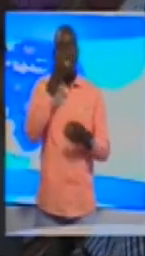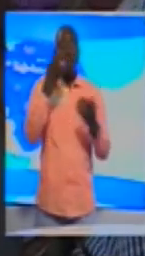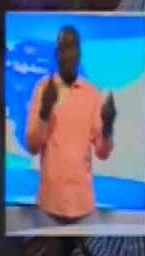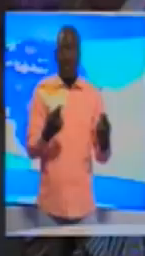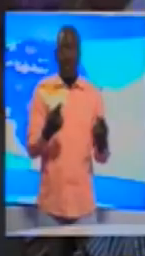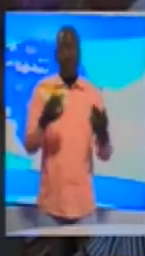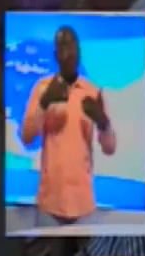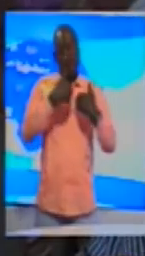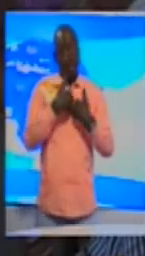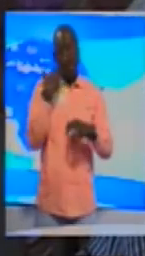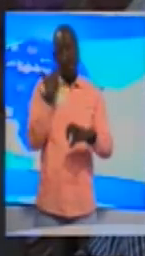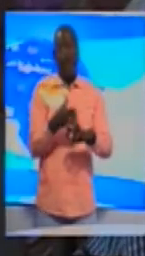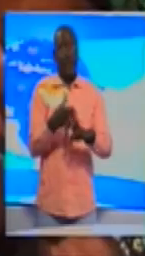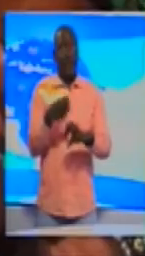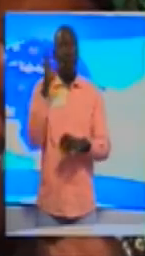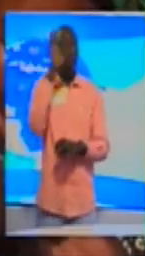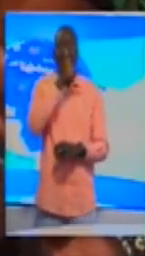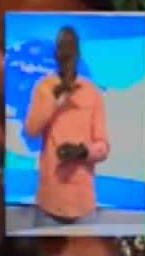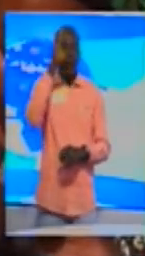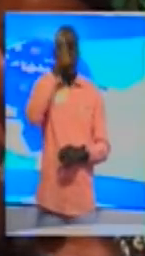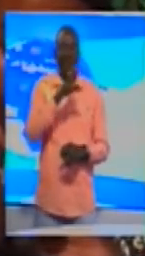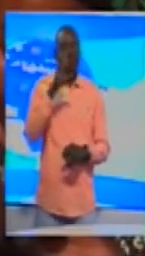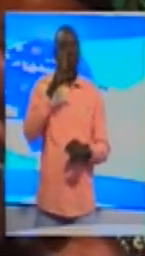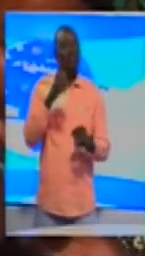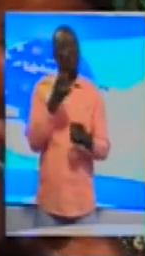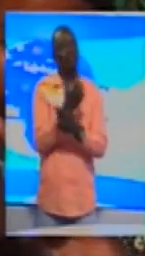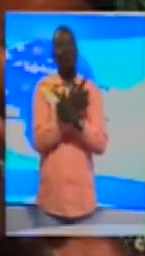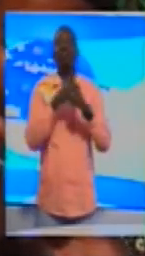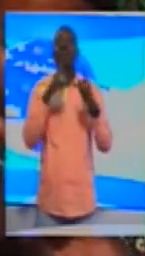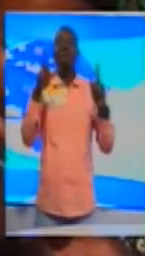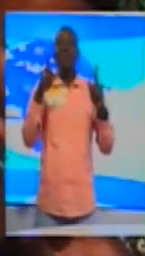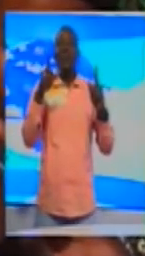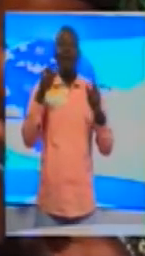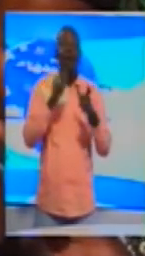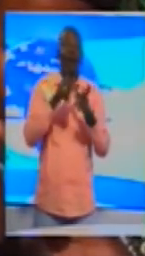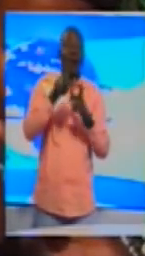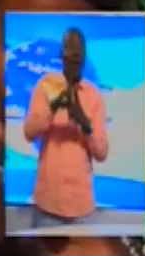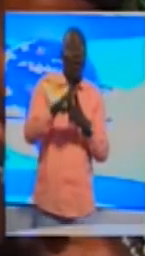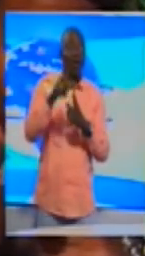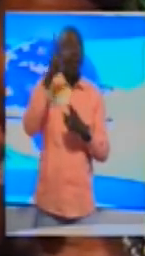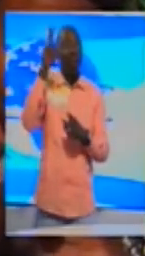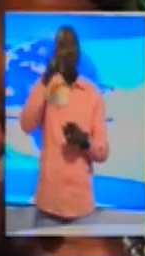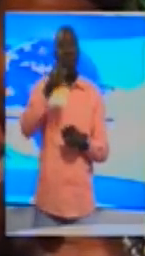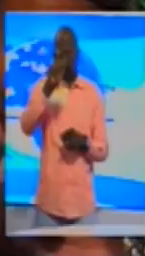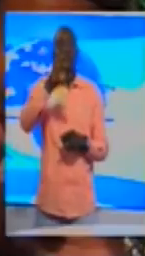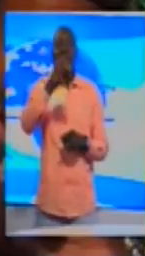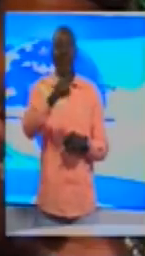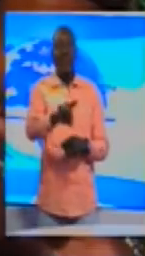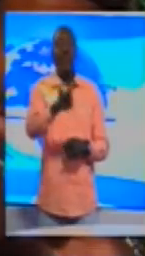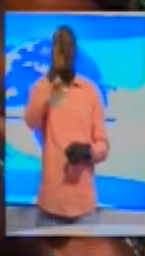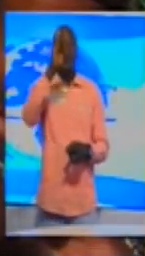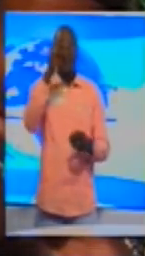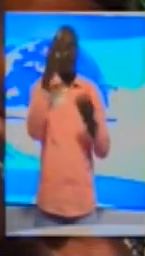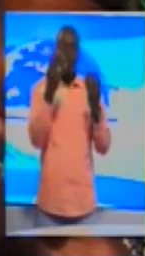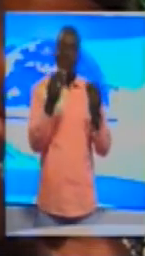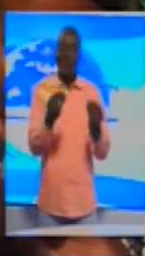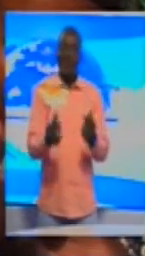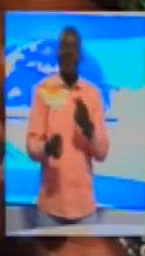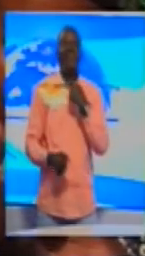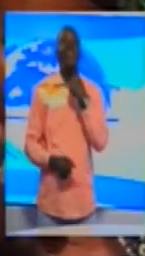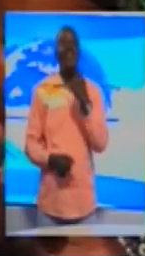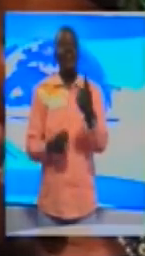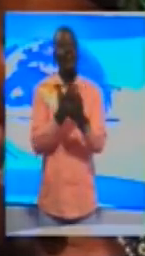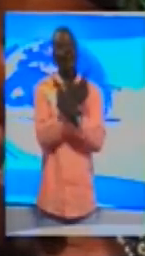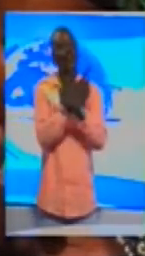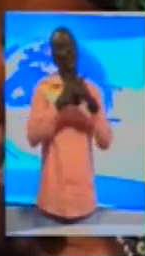aussi des difficultés. Ils cherchent à s'en sortir. Alors, le parent a trouvé la solution en disant que le